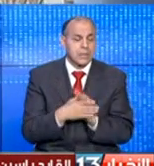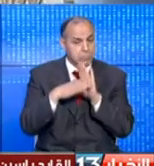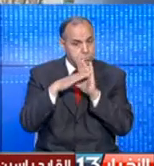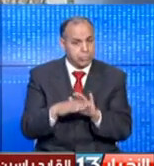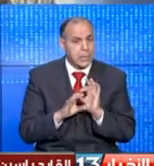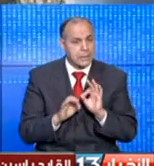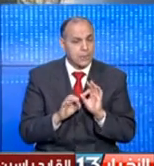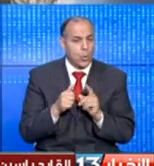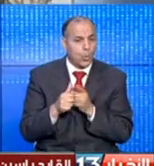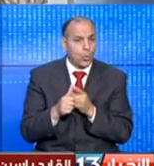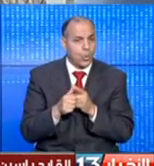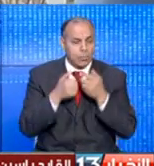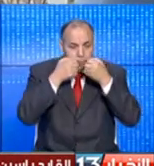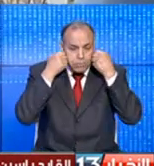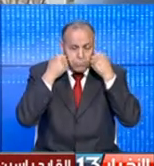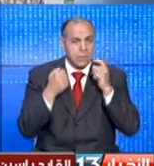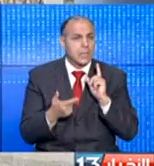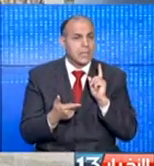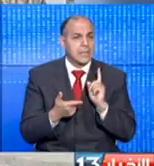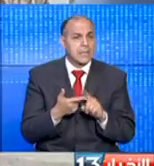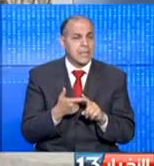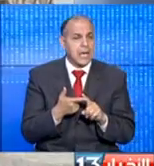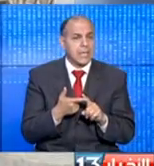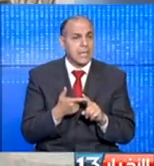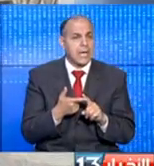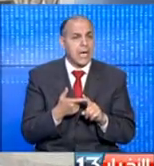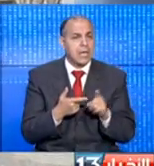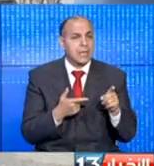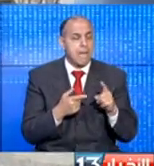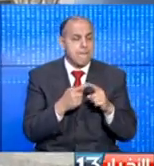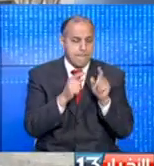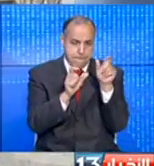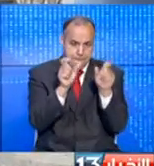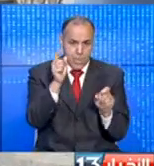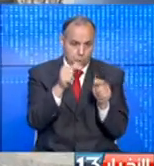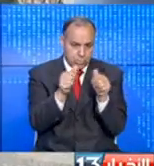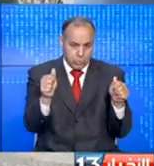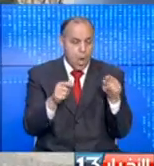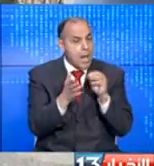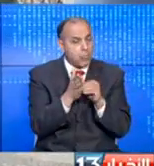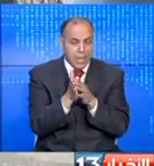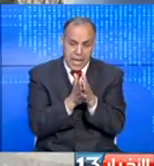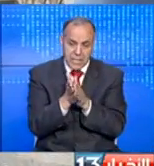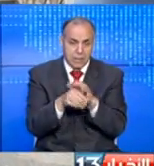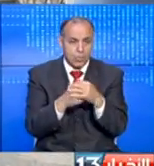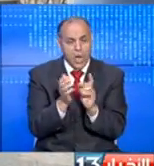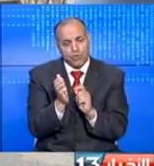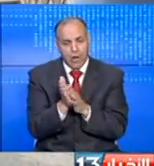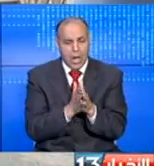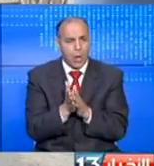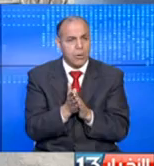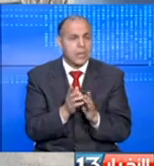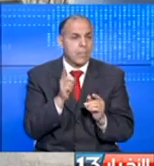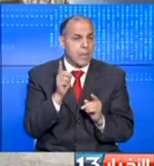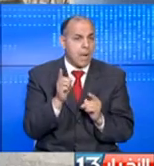الوقاية اللي هما لبس الكمامة، تباعد أقل شيء متر، وضرورة غسل اليدين أو استعمال الجل